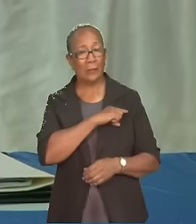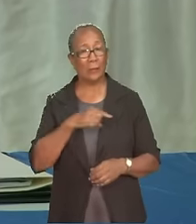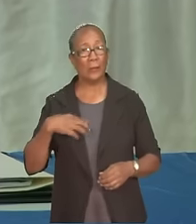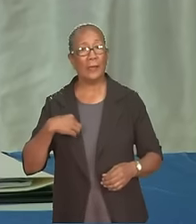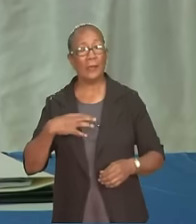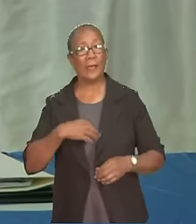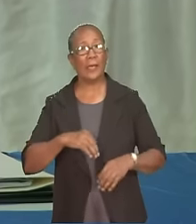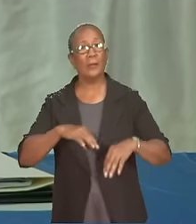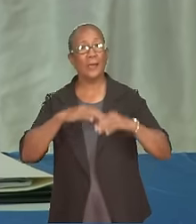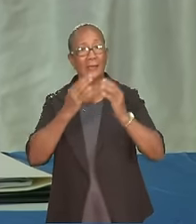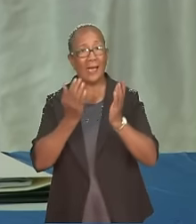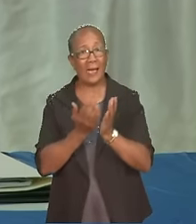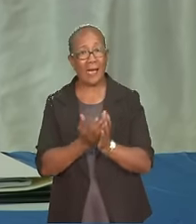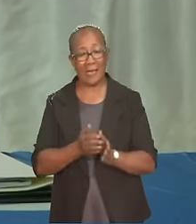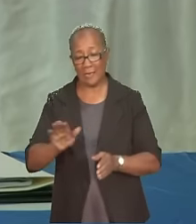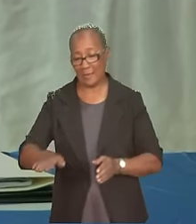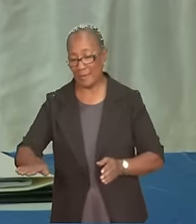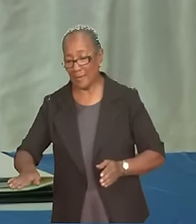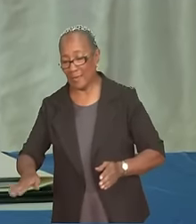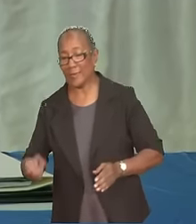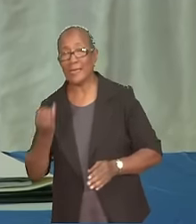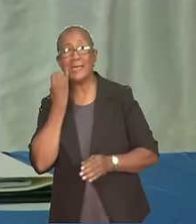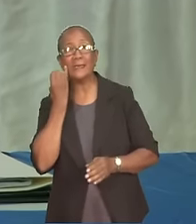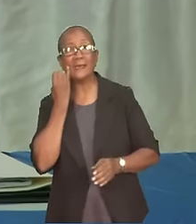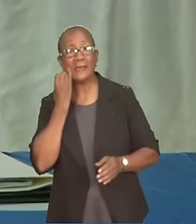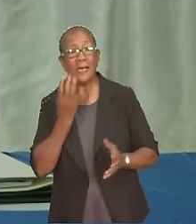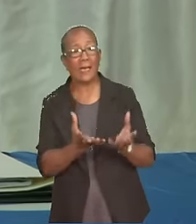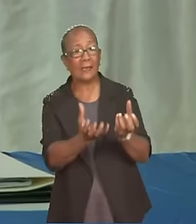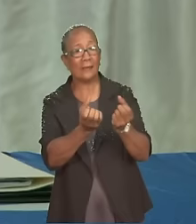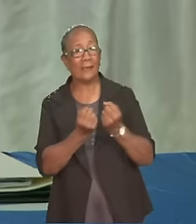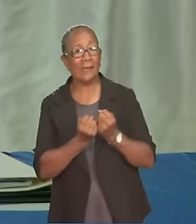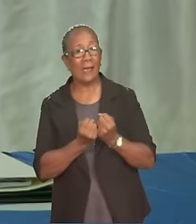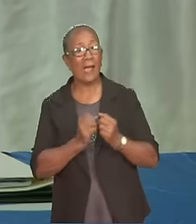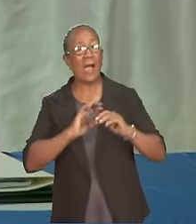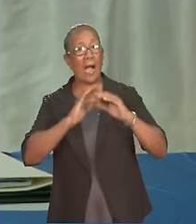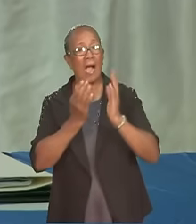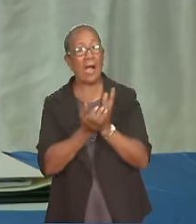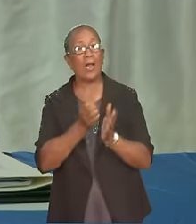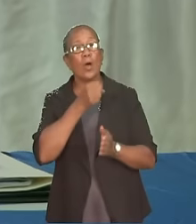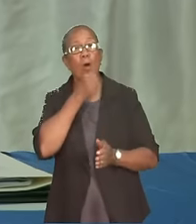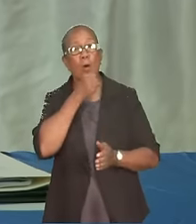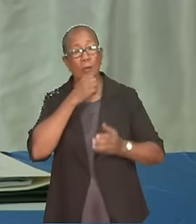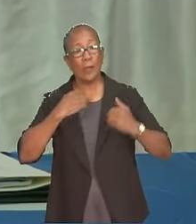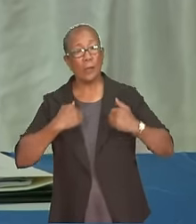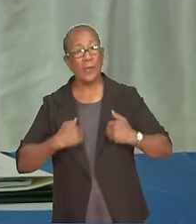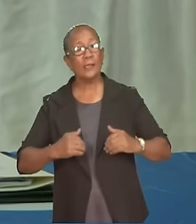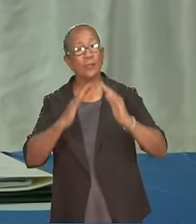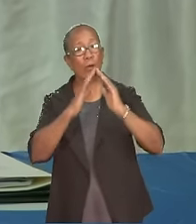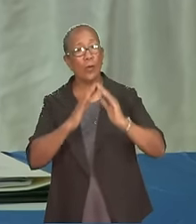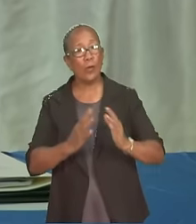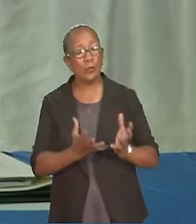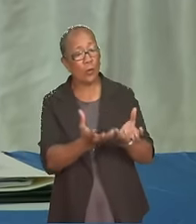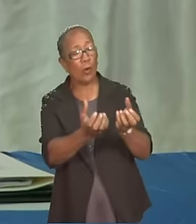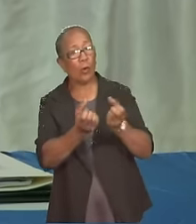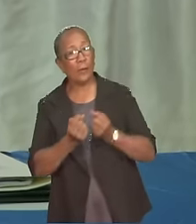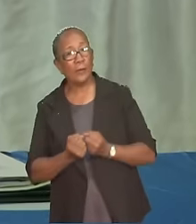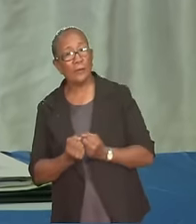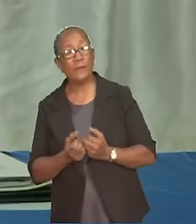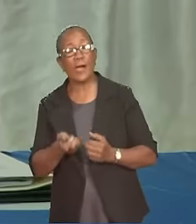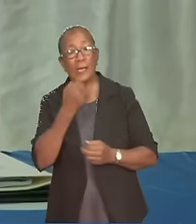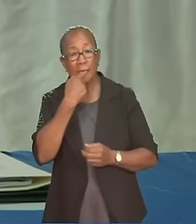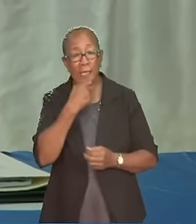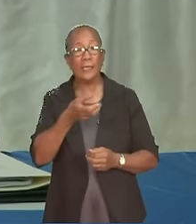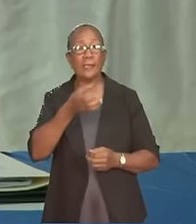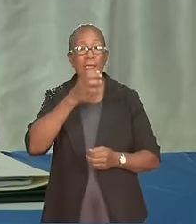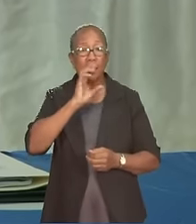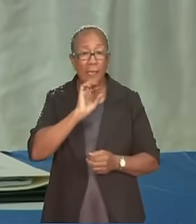alle kinderthuizen ontvangen, we hebben alle bejaardeninstellingen ontvangen. Het is ook een programma voor hun geweest, het is consumptie geweest,